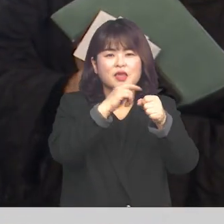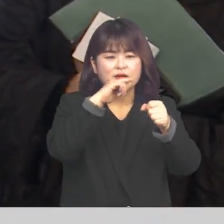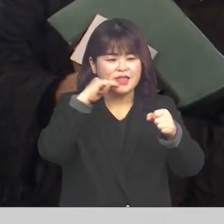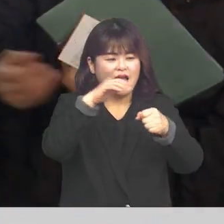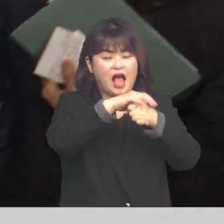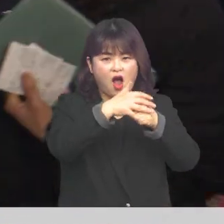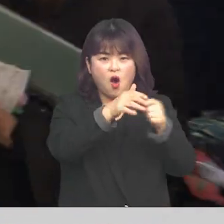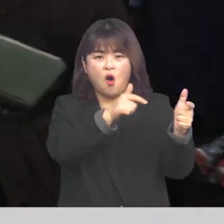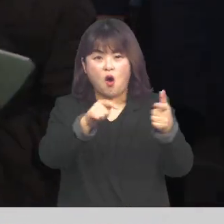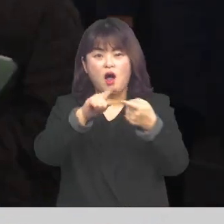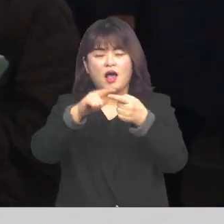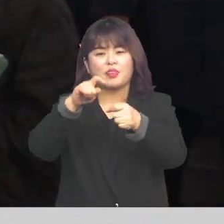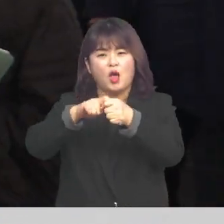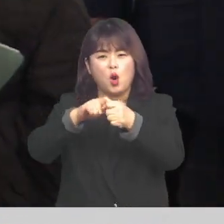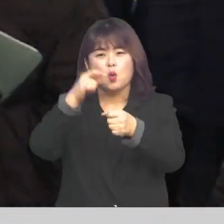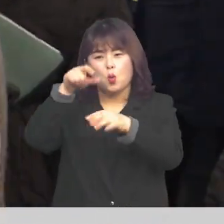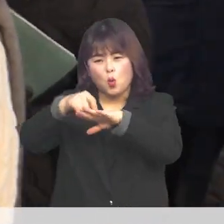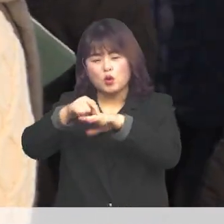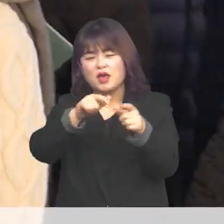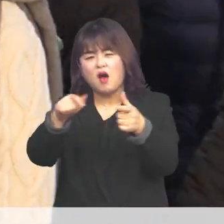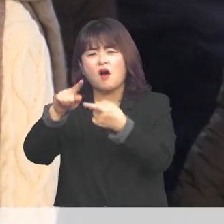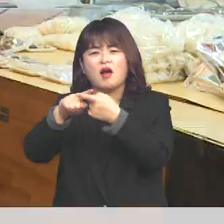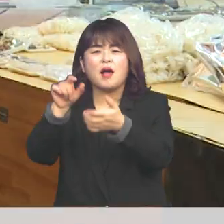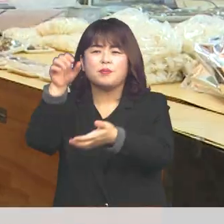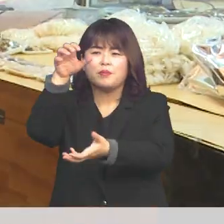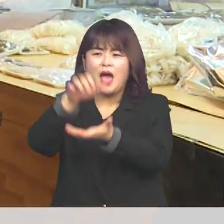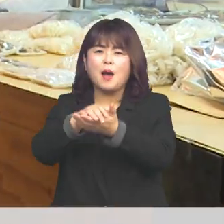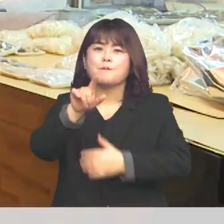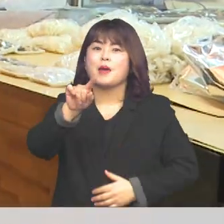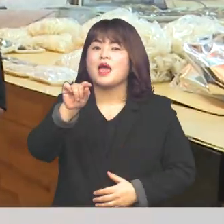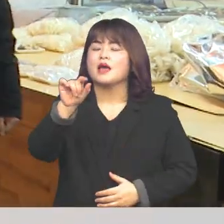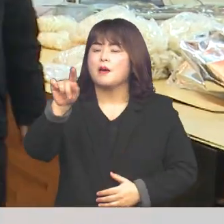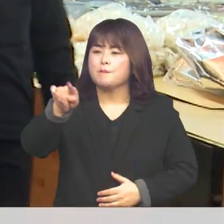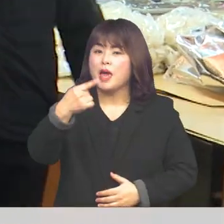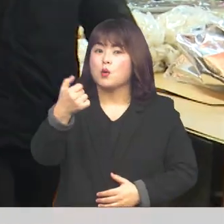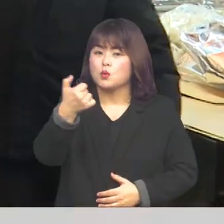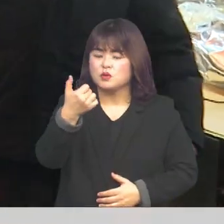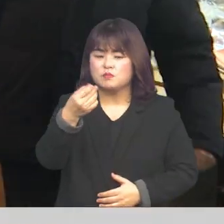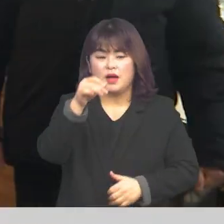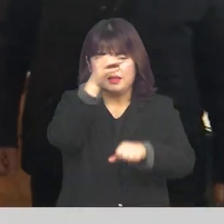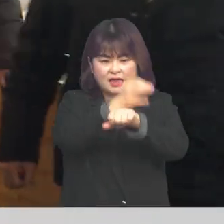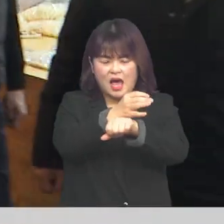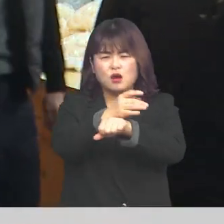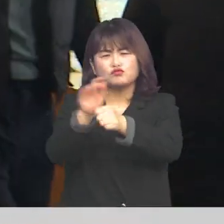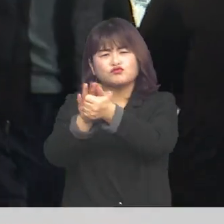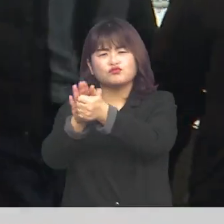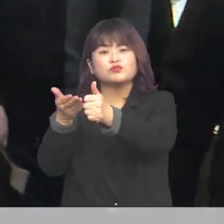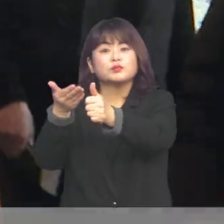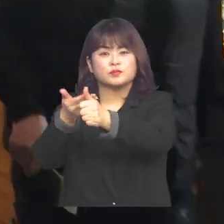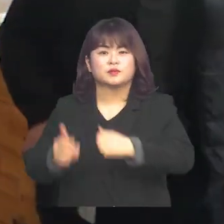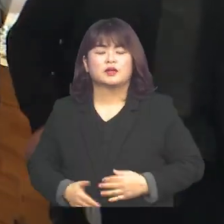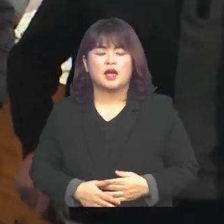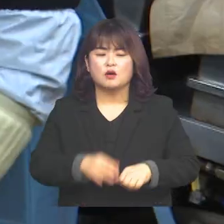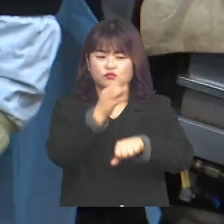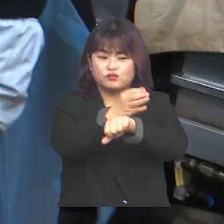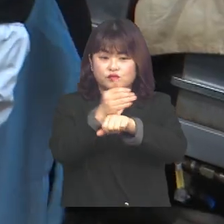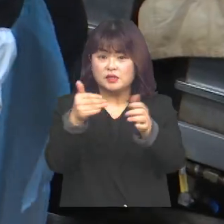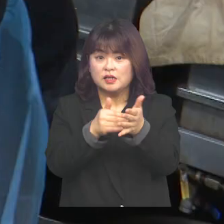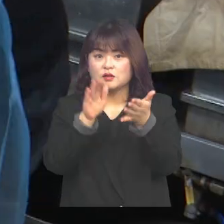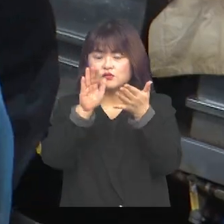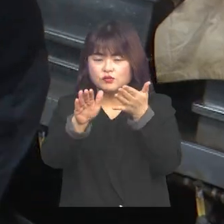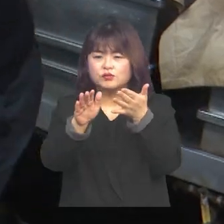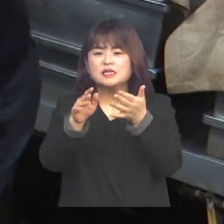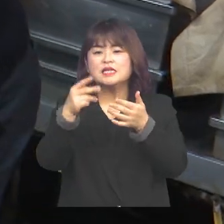모듬전, 야채 등 150만 원 상당의 설 명절 성수품을 구매하고 상인들을 격려했습니다. 장보기를 마친